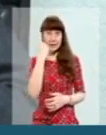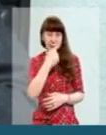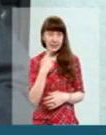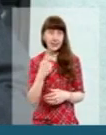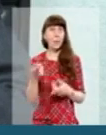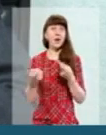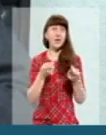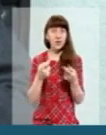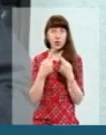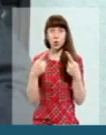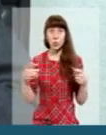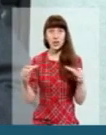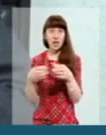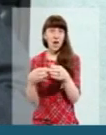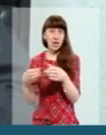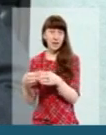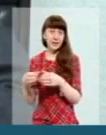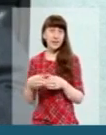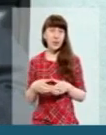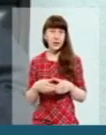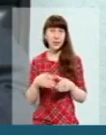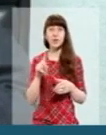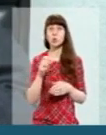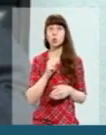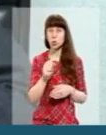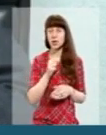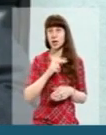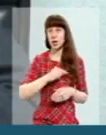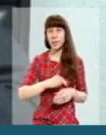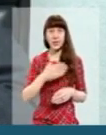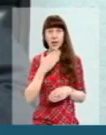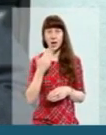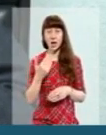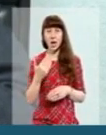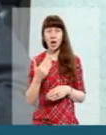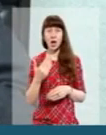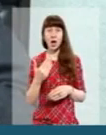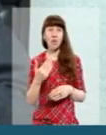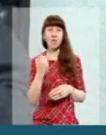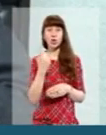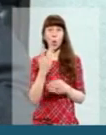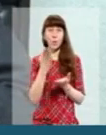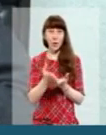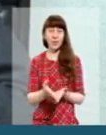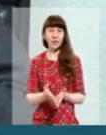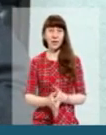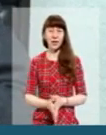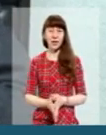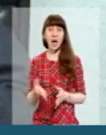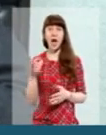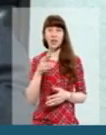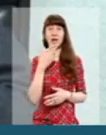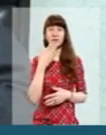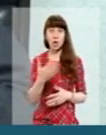өз жеке мүддесі үшін жұмыс істемей, халық пен елдің қамы үшін жұмыс істейтіндіктен, оны заң орындары да үкімет те қорғауға, қолдауға